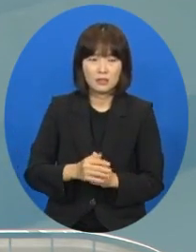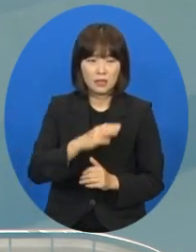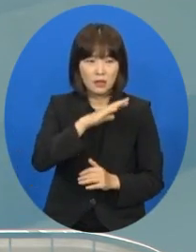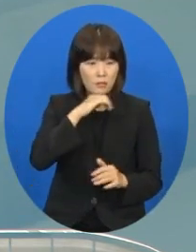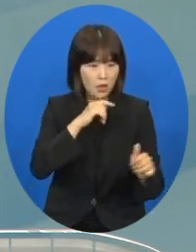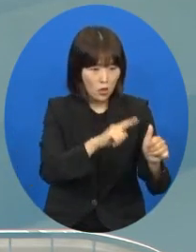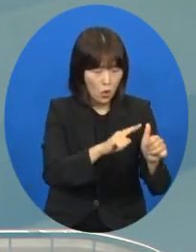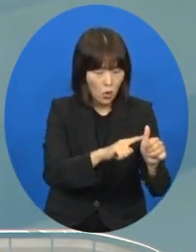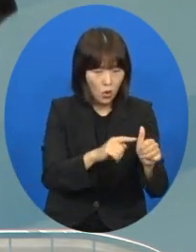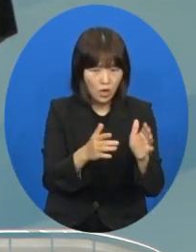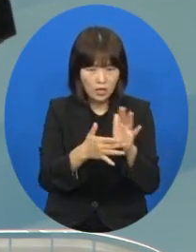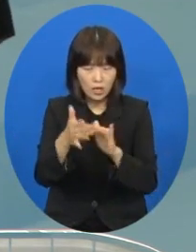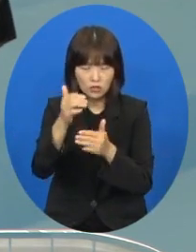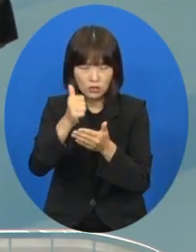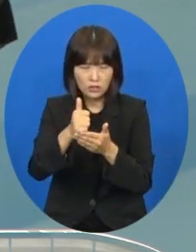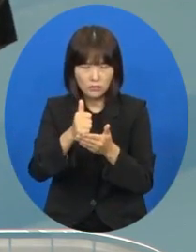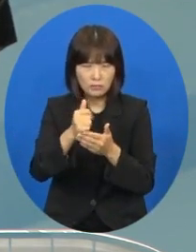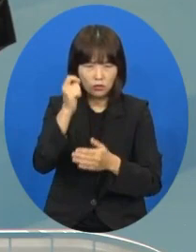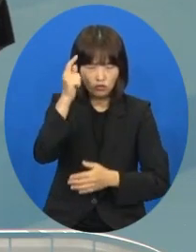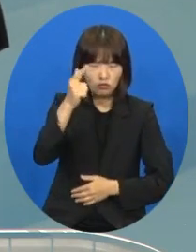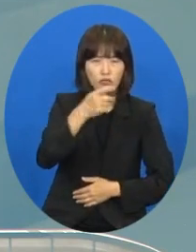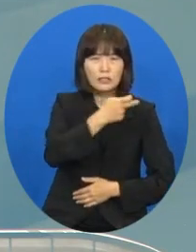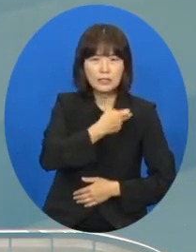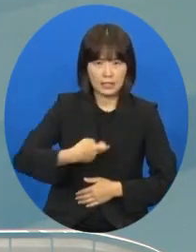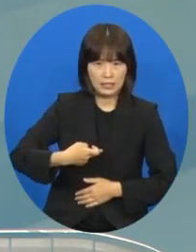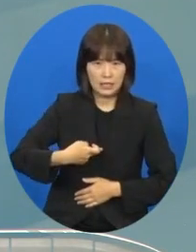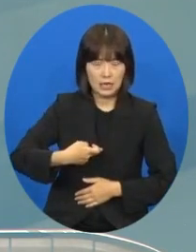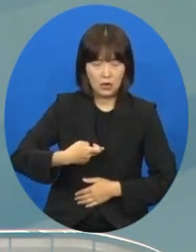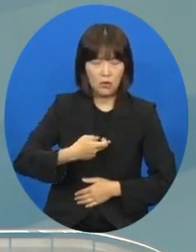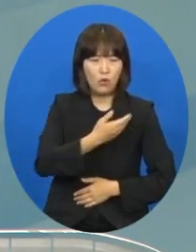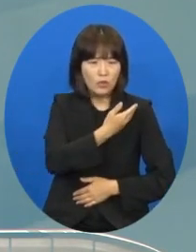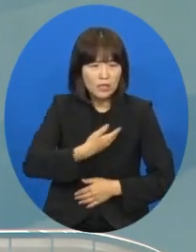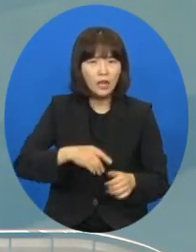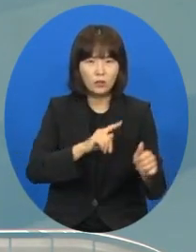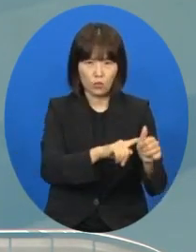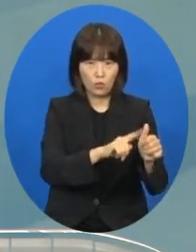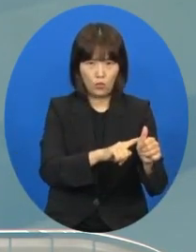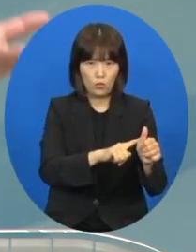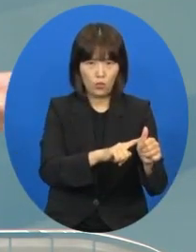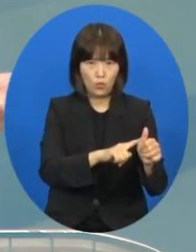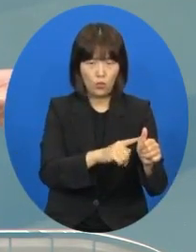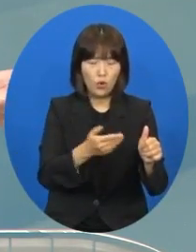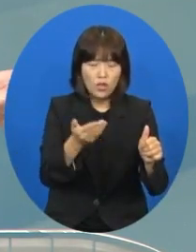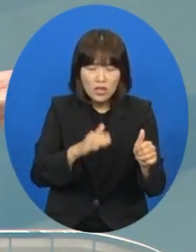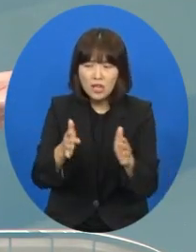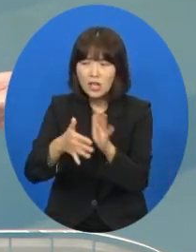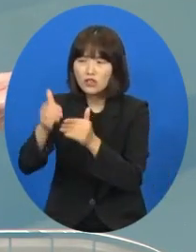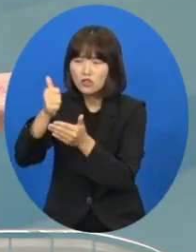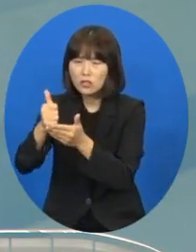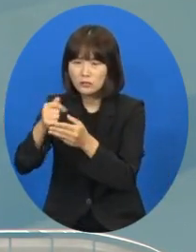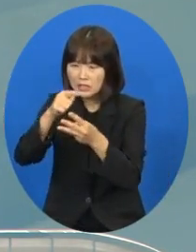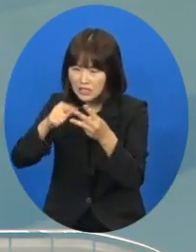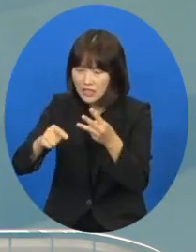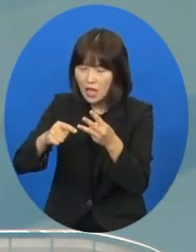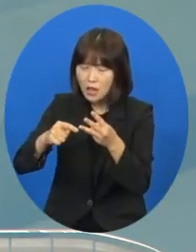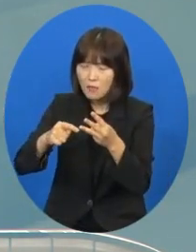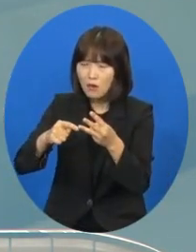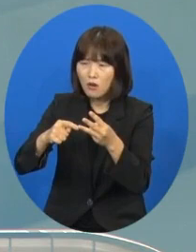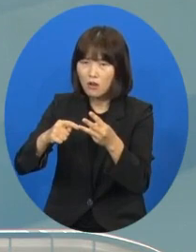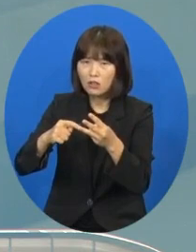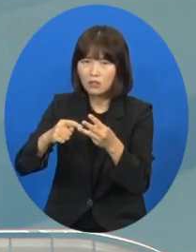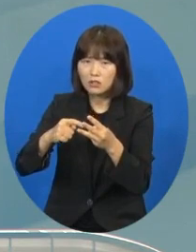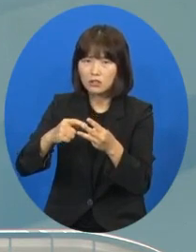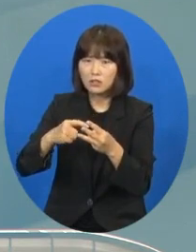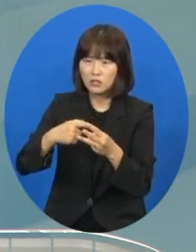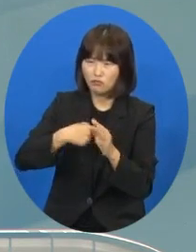수제자고 사도 중에 사도입니다. 그런 베드로가 예수님을 세 번이나 부인했다. 저주까지